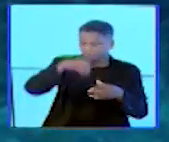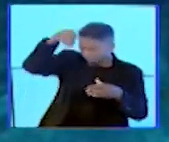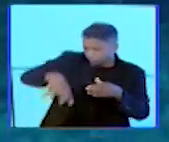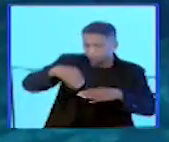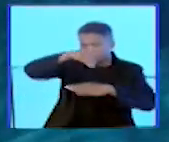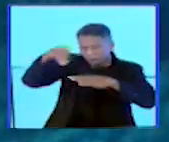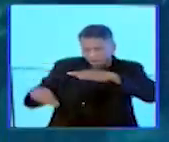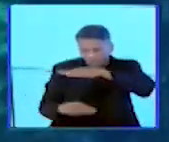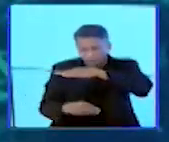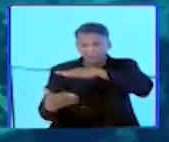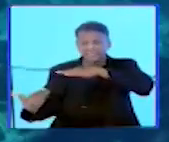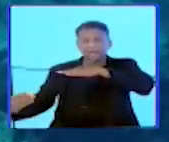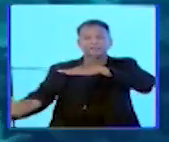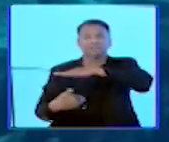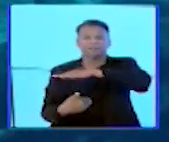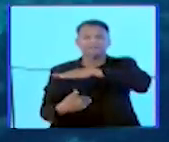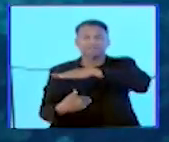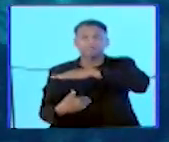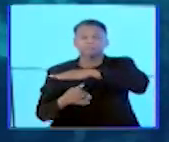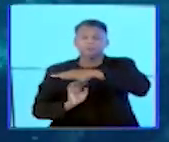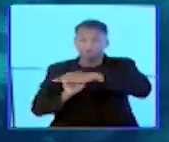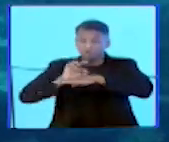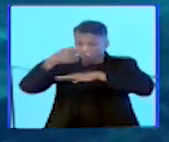hingga 10 meter tanpa tabung oksigen.